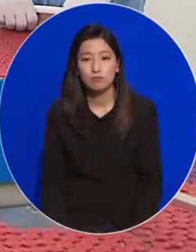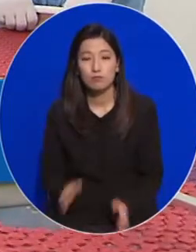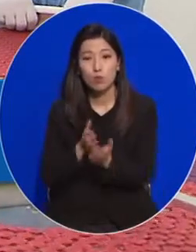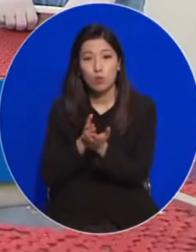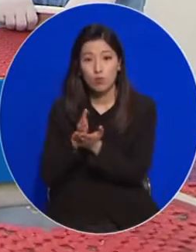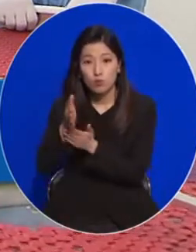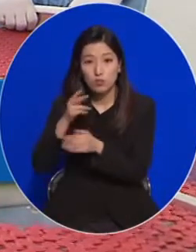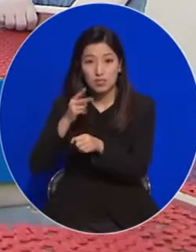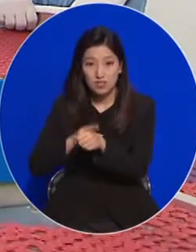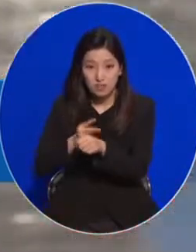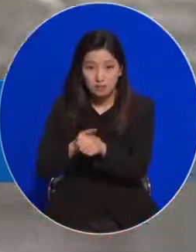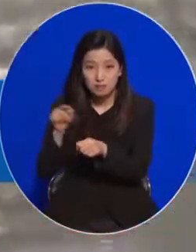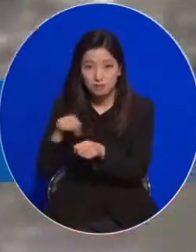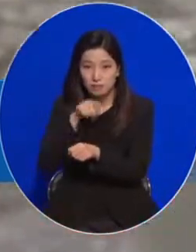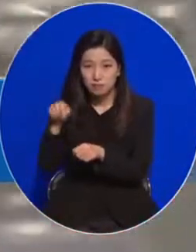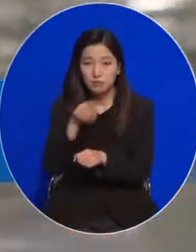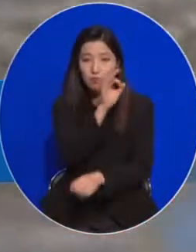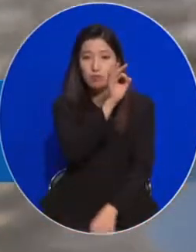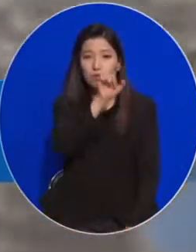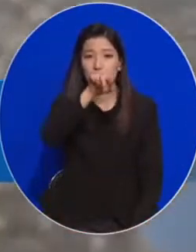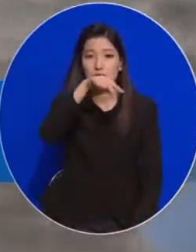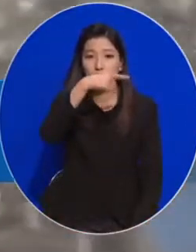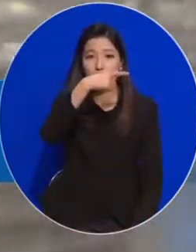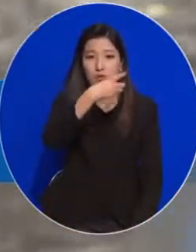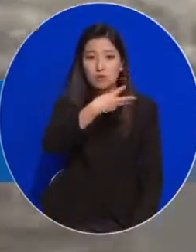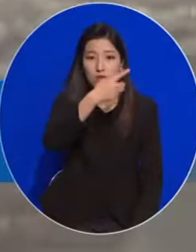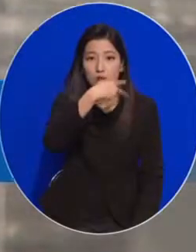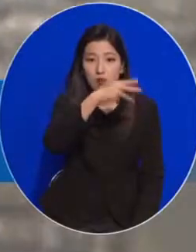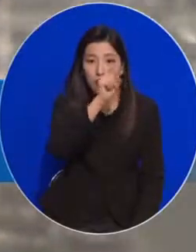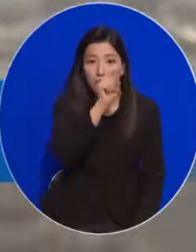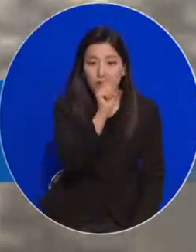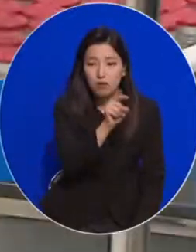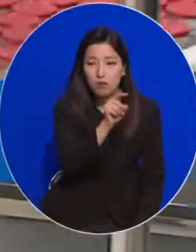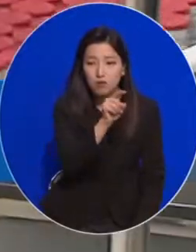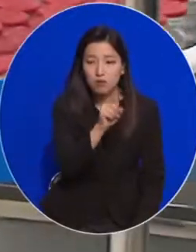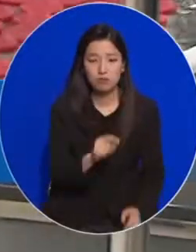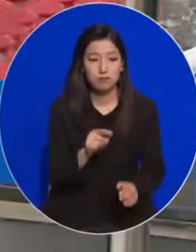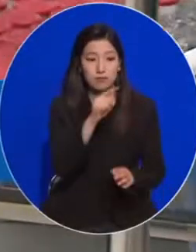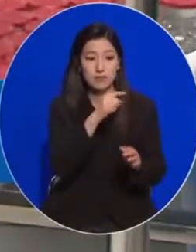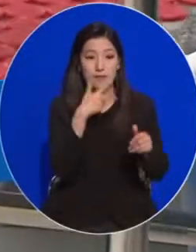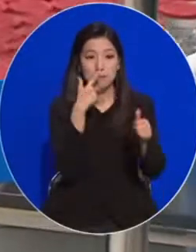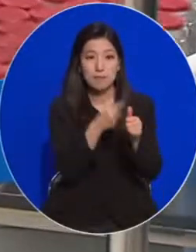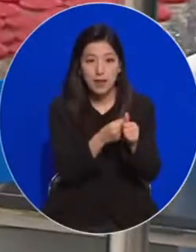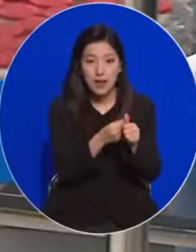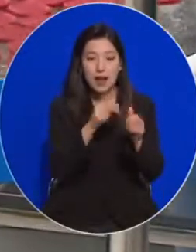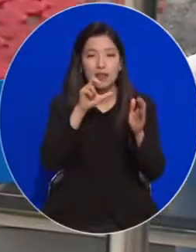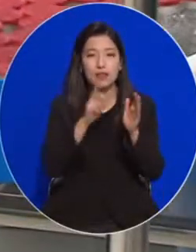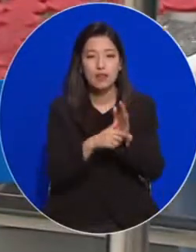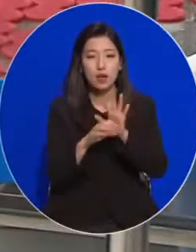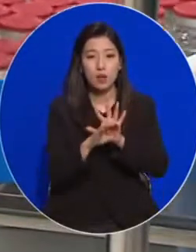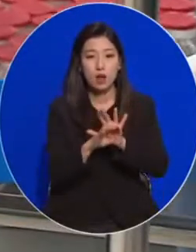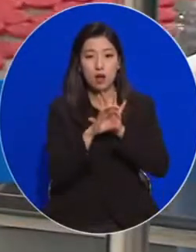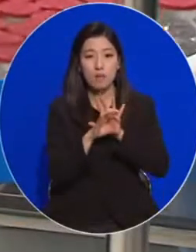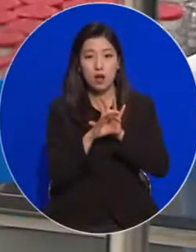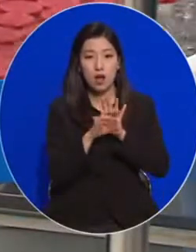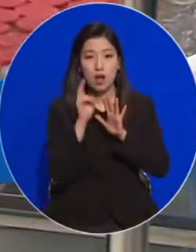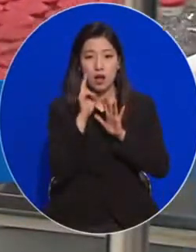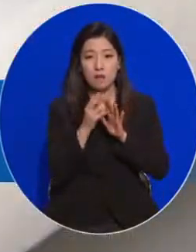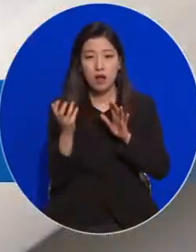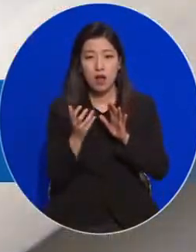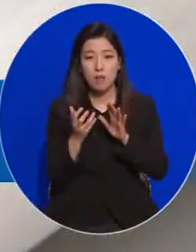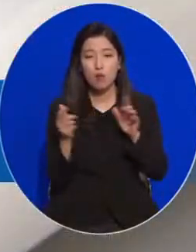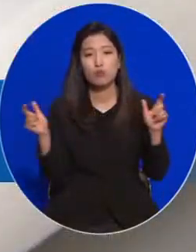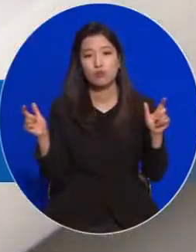전문의는 아스트라제네카 백신이 의료 현장에서 코로나19 중증 감염과 사망률을 줄이는 데